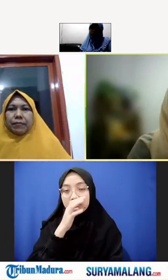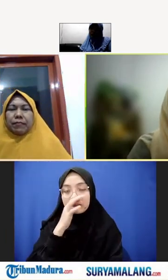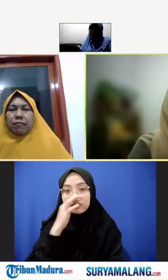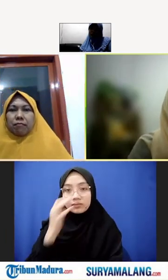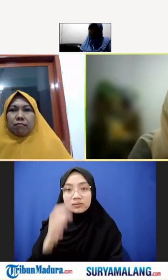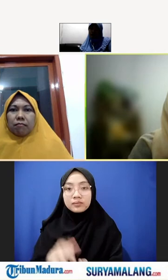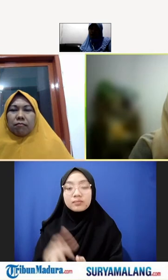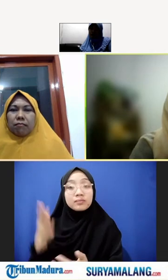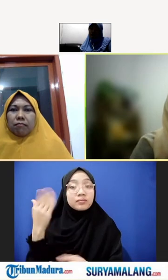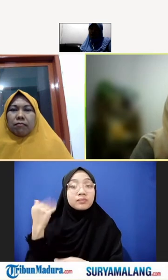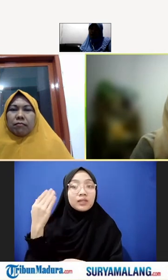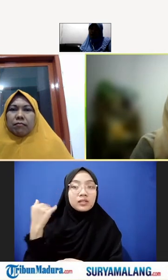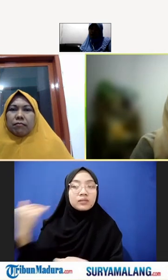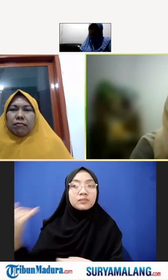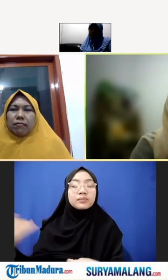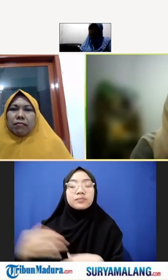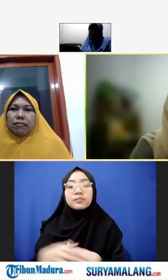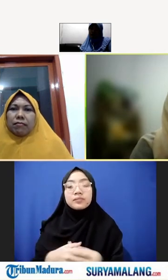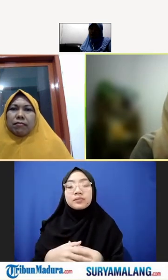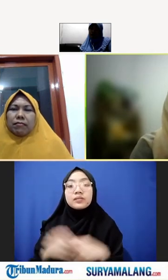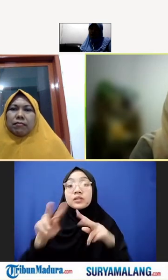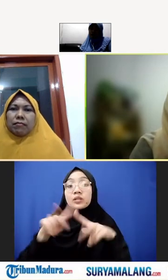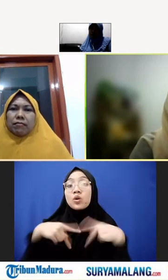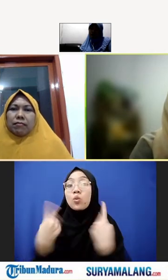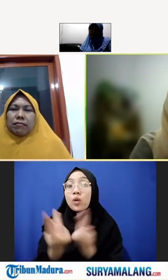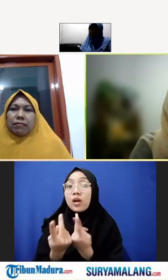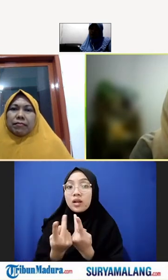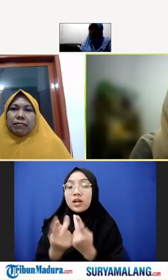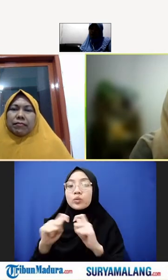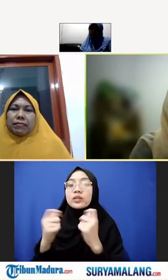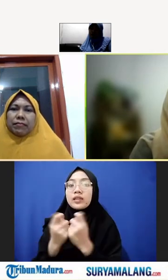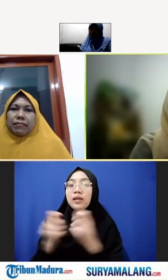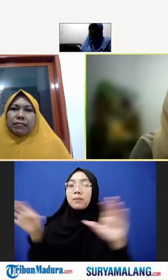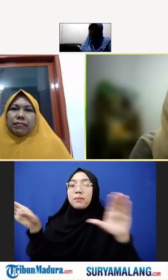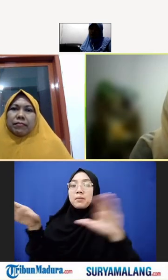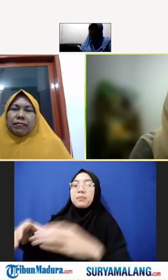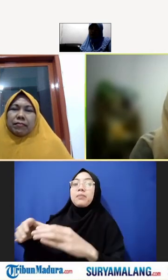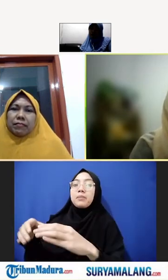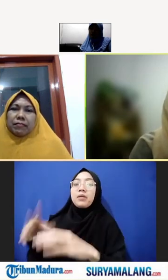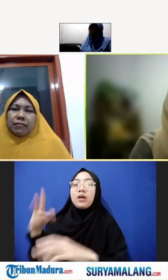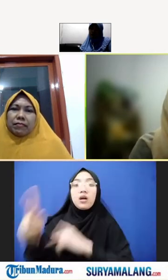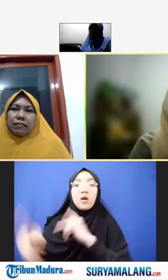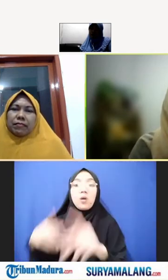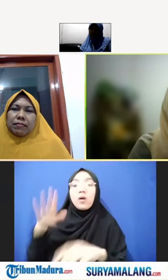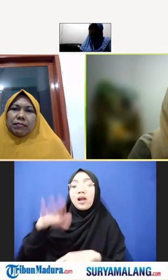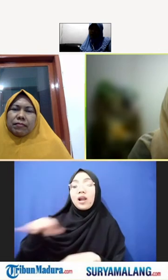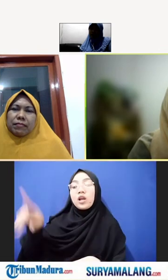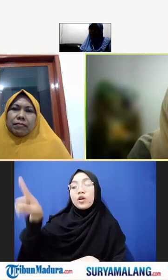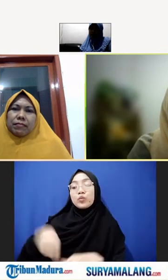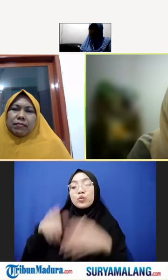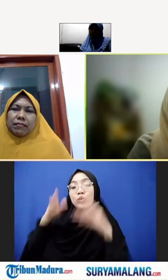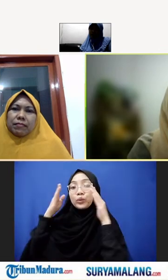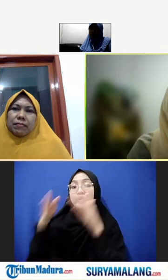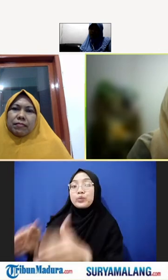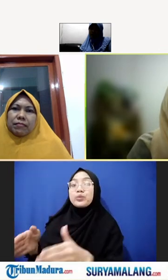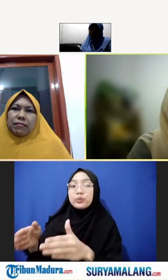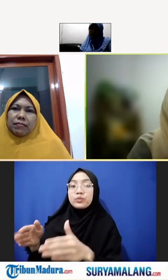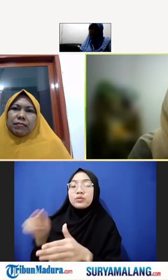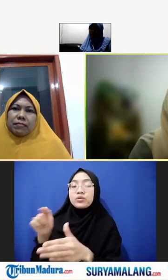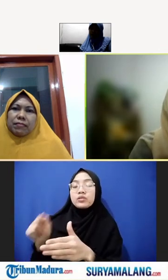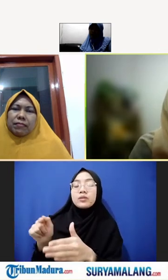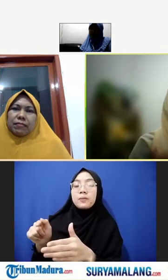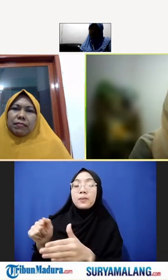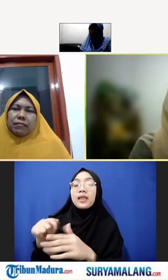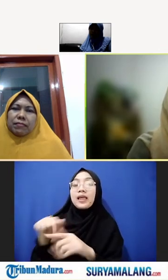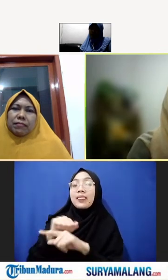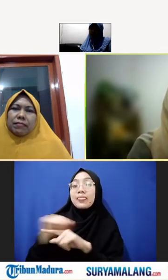tadi ya, keluarga itu tim. Ketika ngomongin anak berkebutuhan khusus, terapi